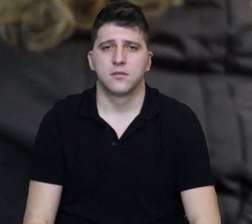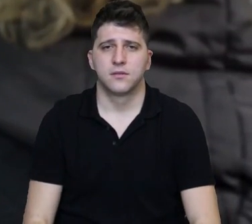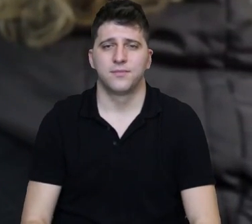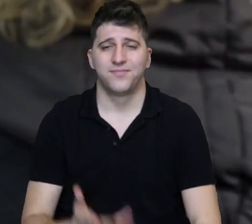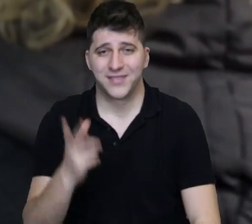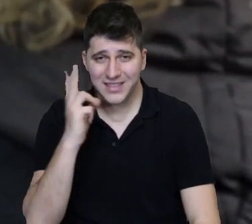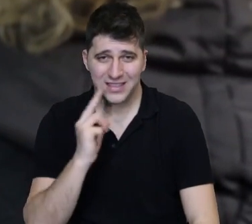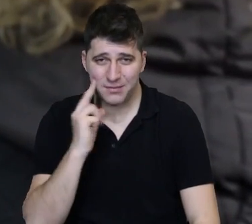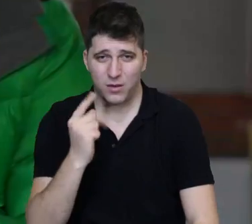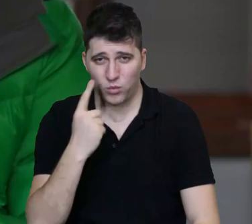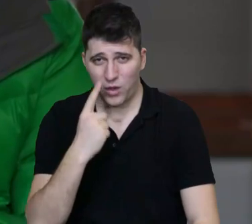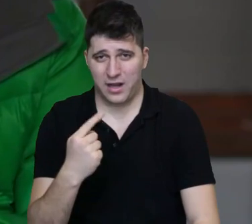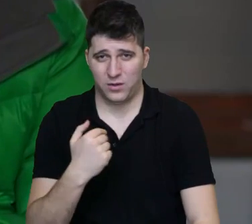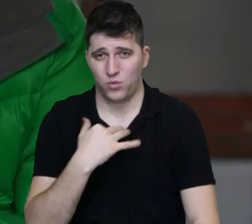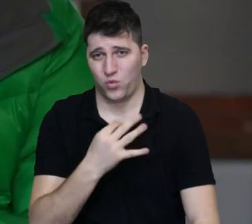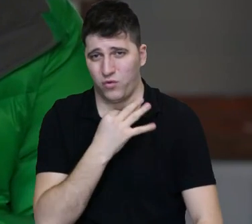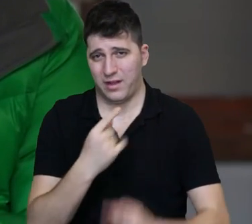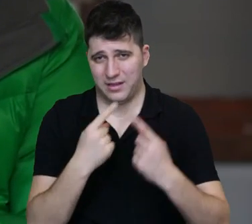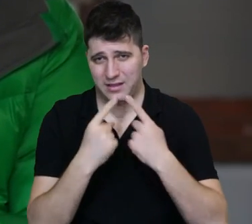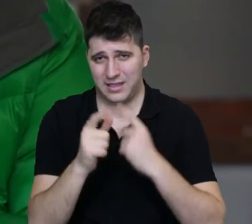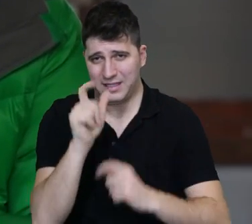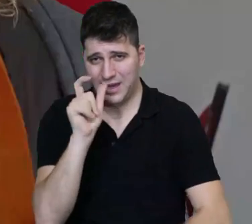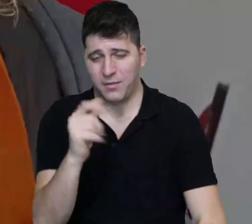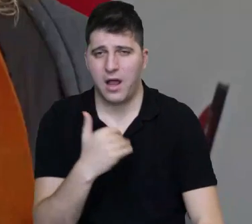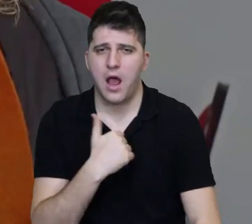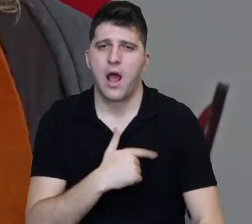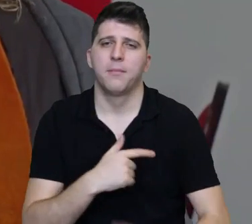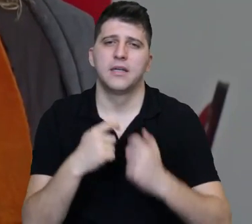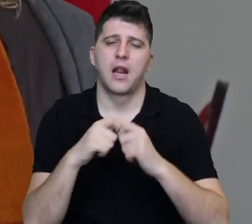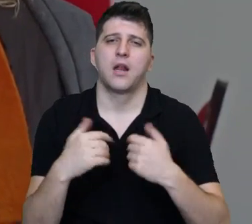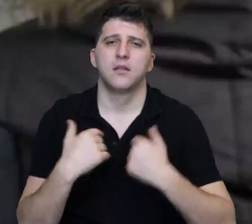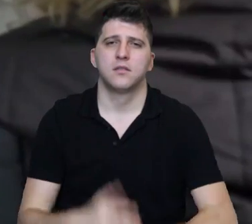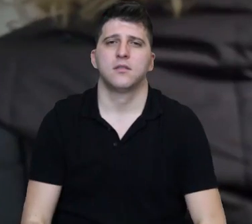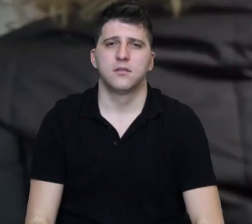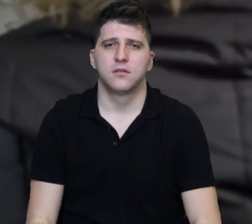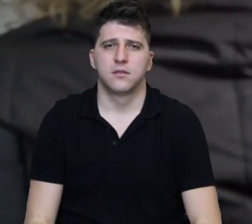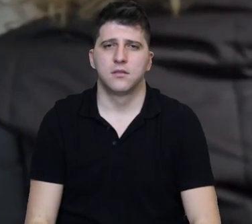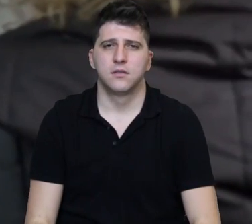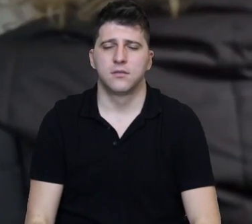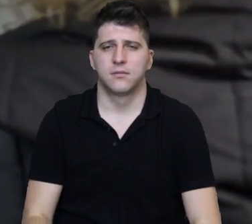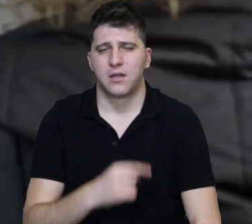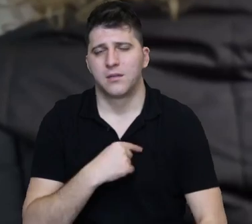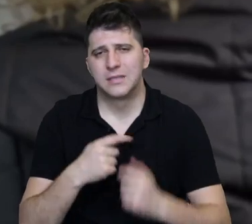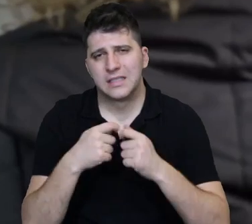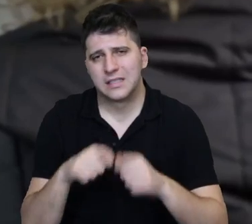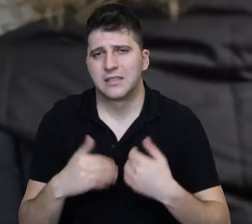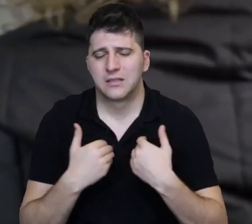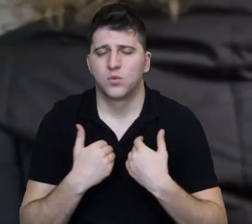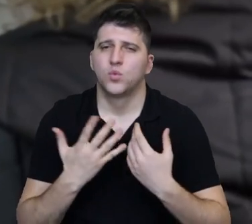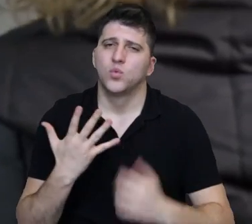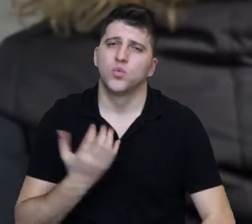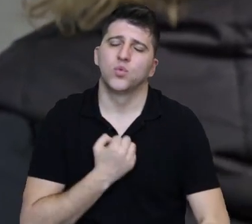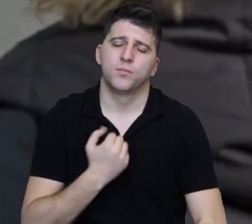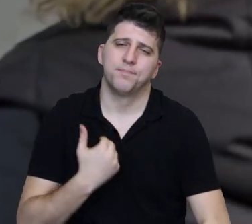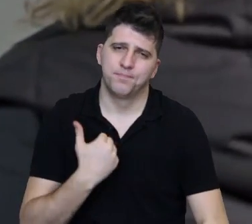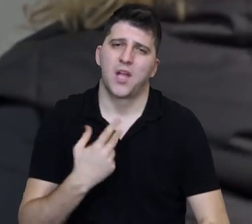ve nezaket binasından çıkmayacak bir söz benim kalbimi kırar. İncindim. Yıprandım,